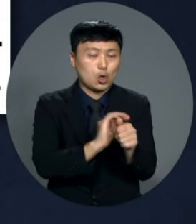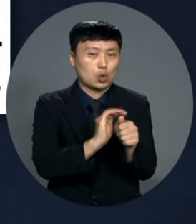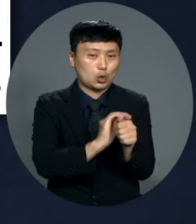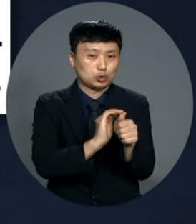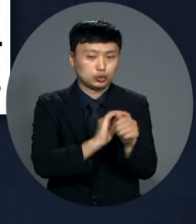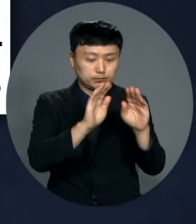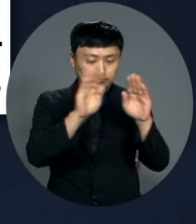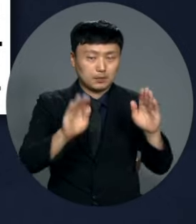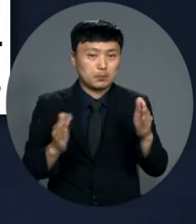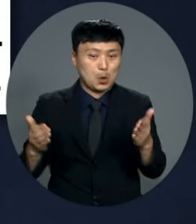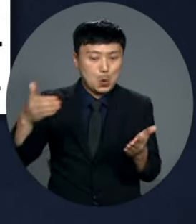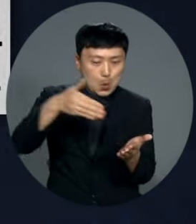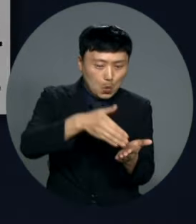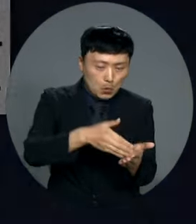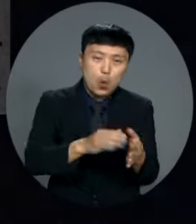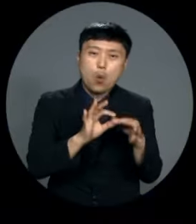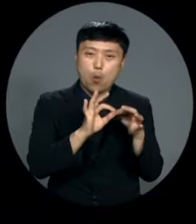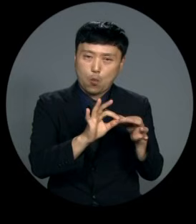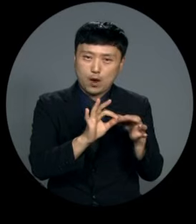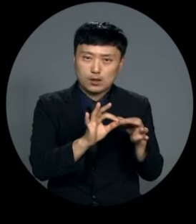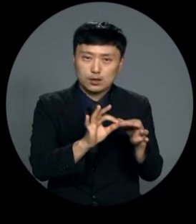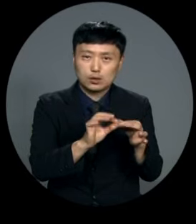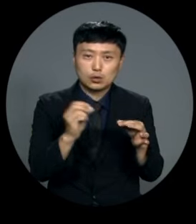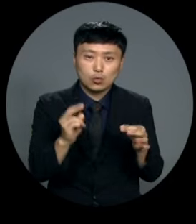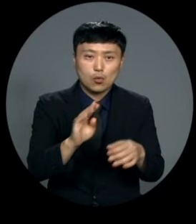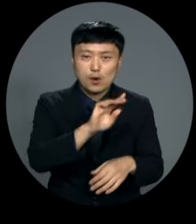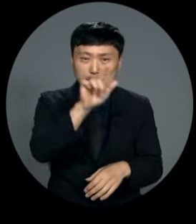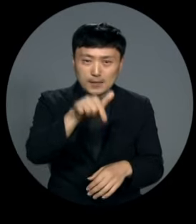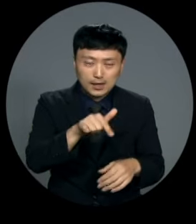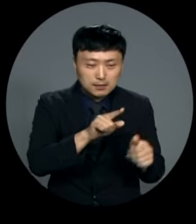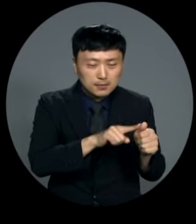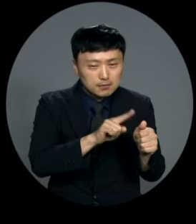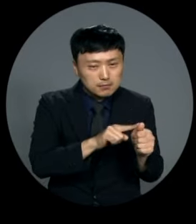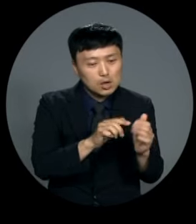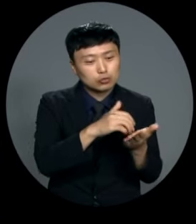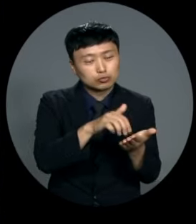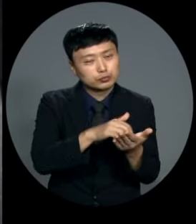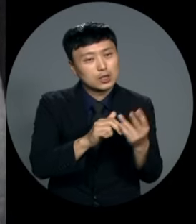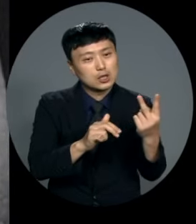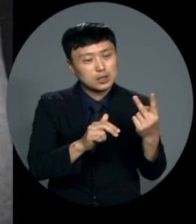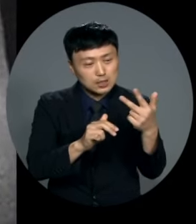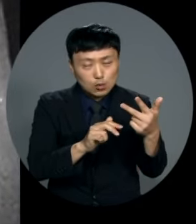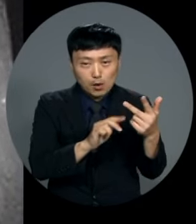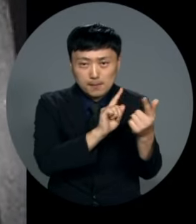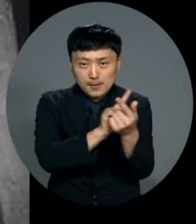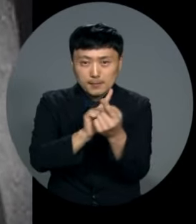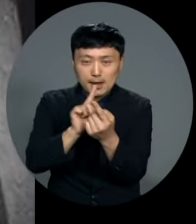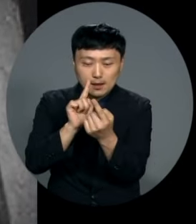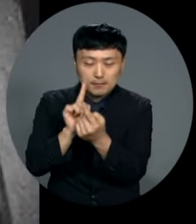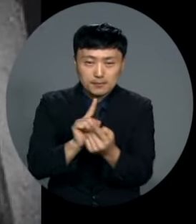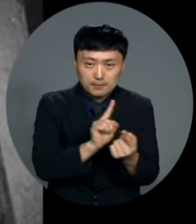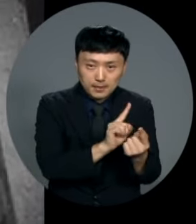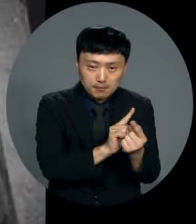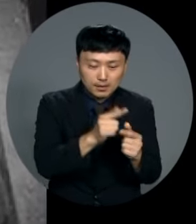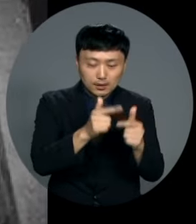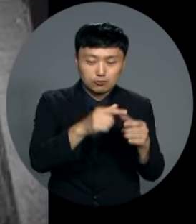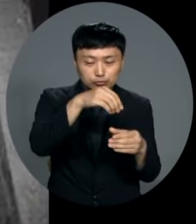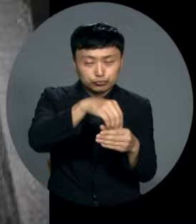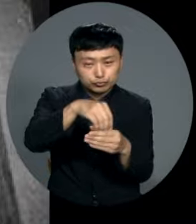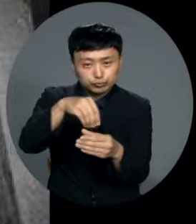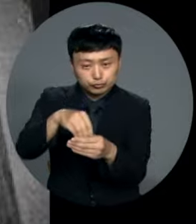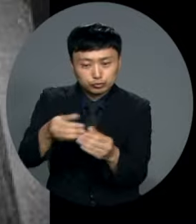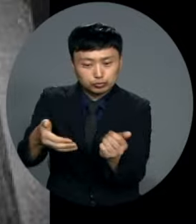도착해 고에 관한 설명을 듣고 박군수 일곱명을 만난 뒤 기념식수를 하고 부근